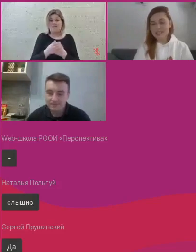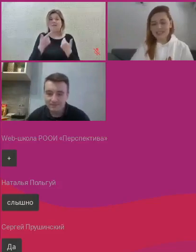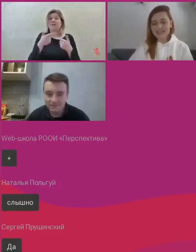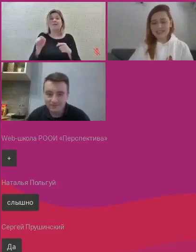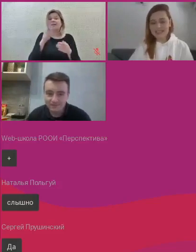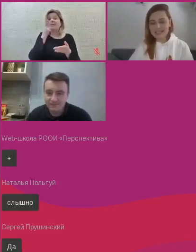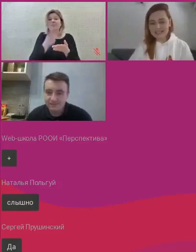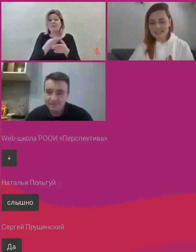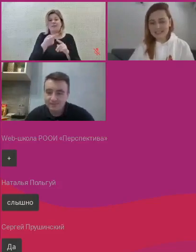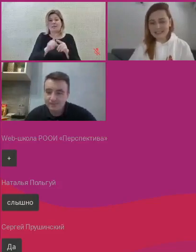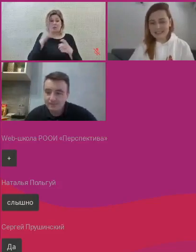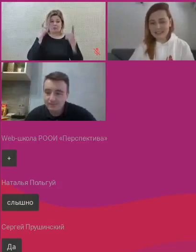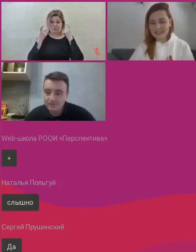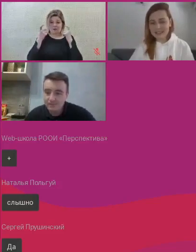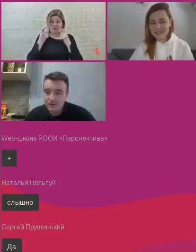информацию посмотреть.